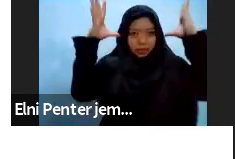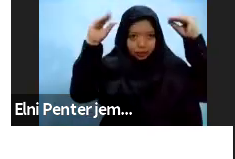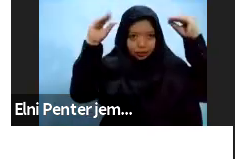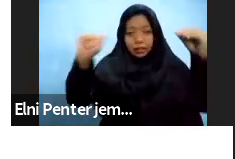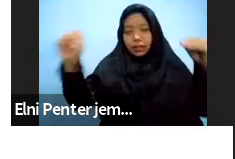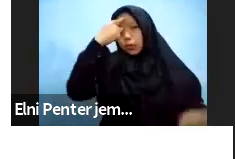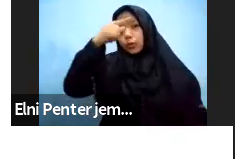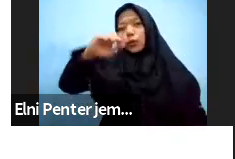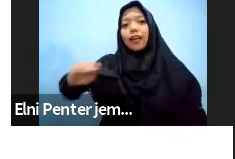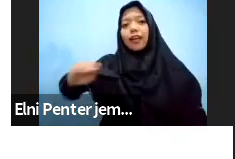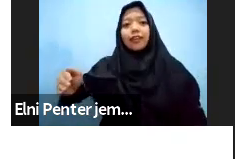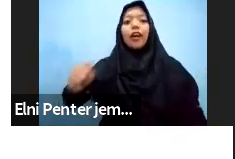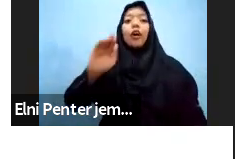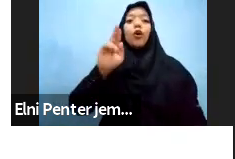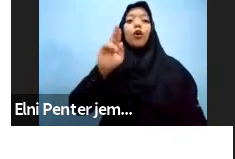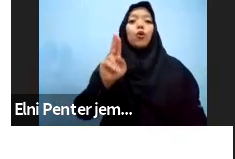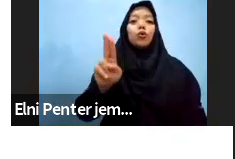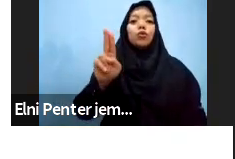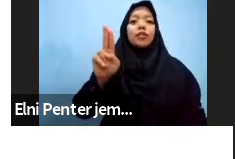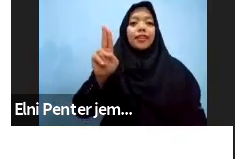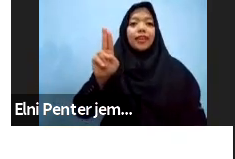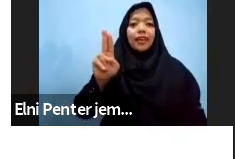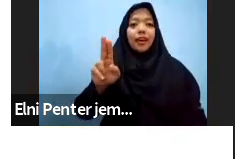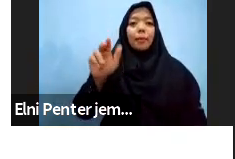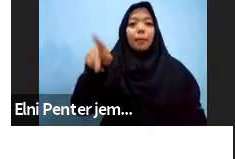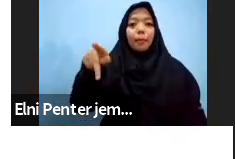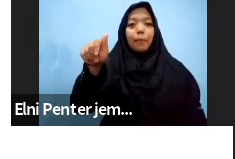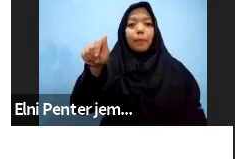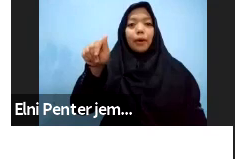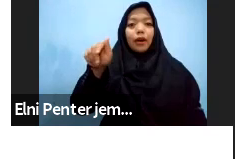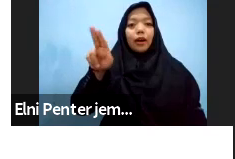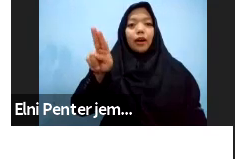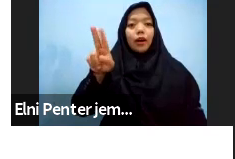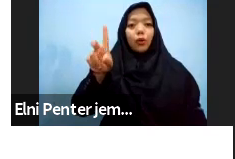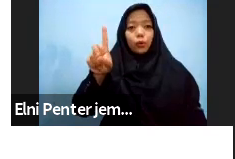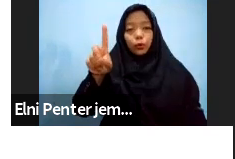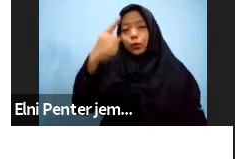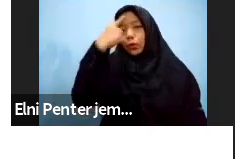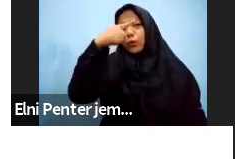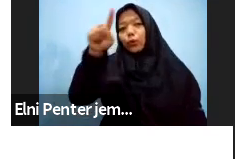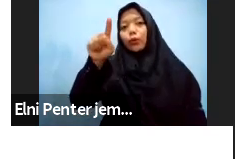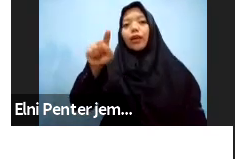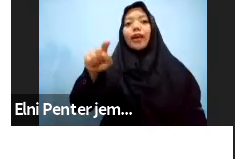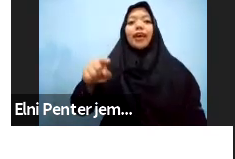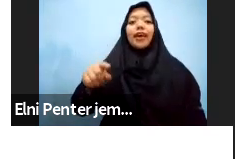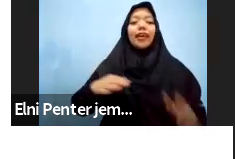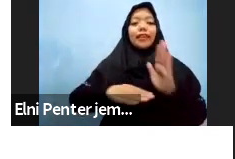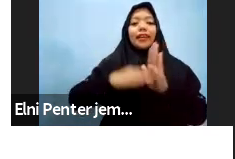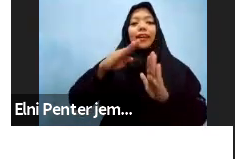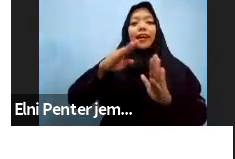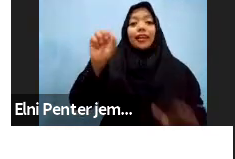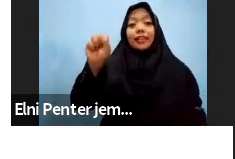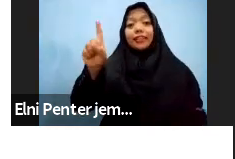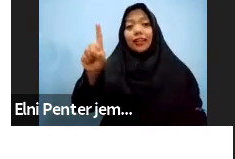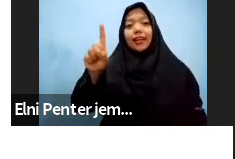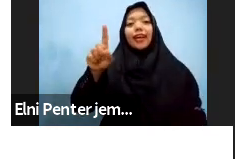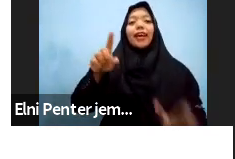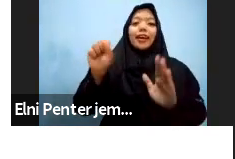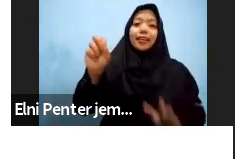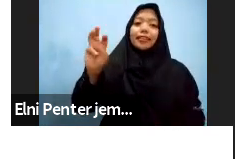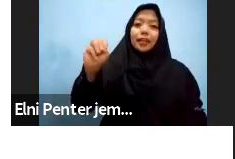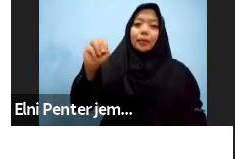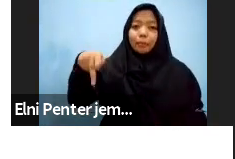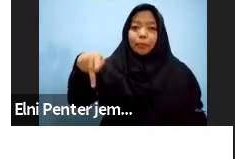media audio pembelajaran untuk siswa sekolah dasar untuk SMP C untuk para guru untuk tunanetra